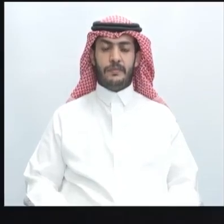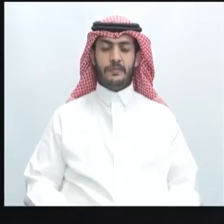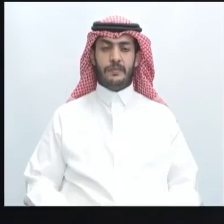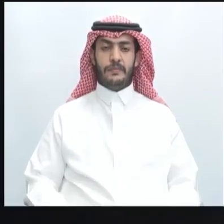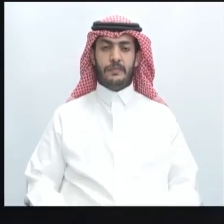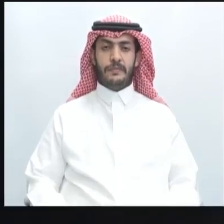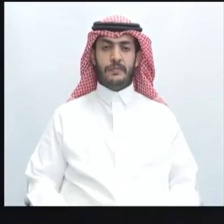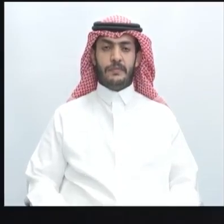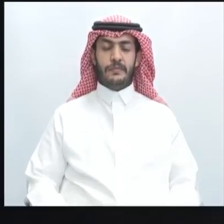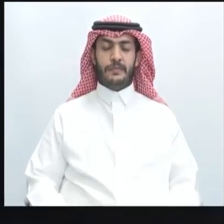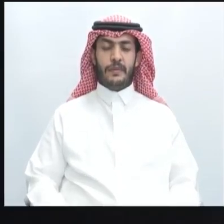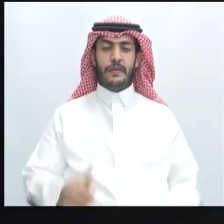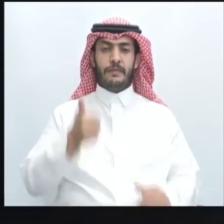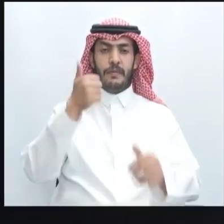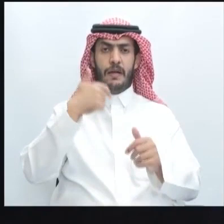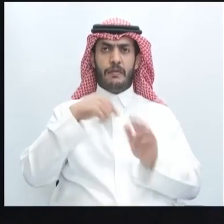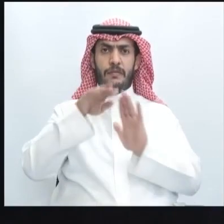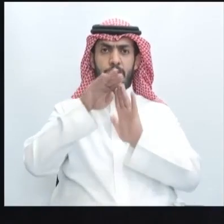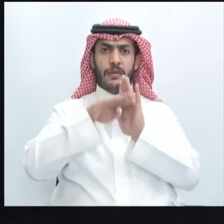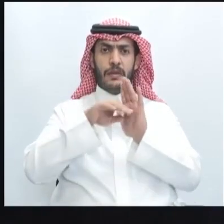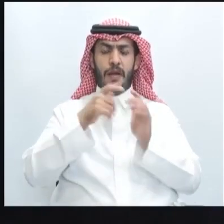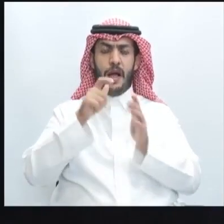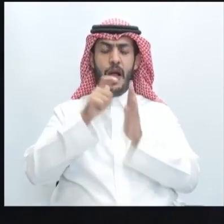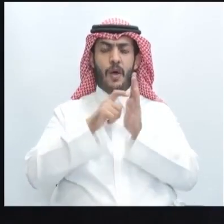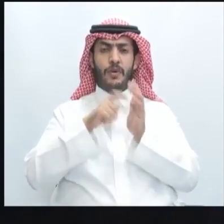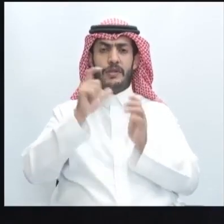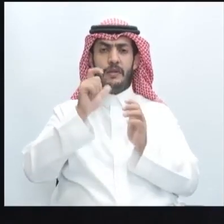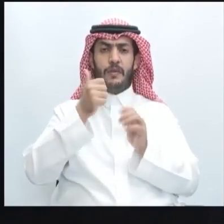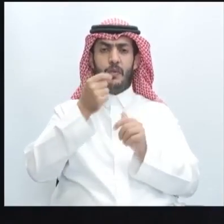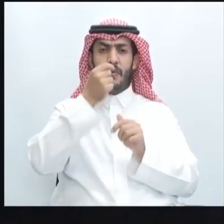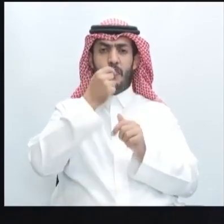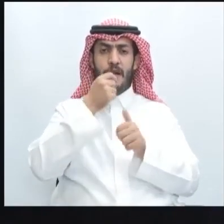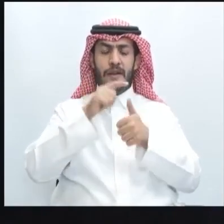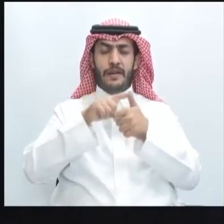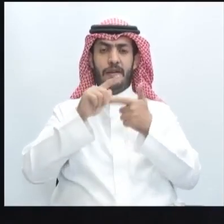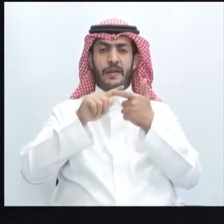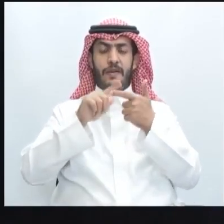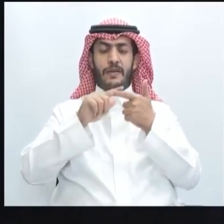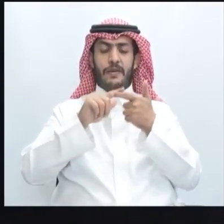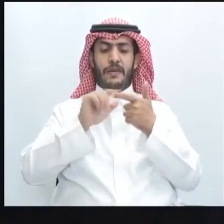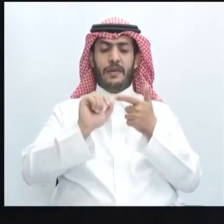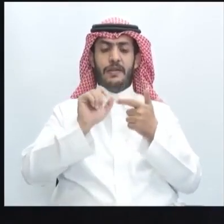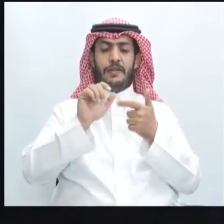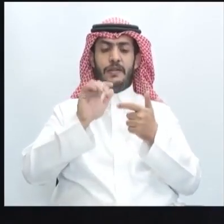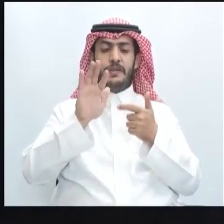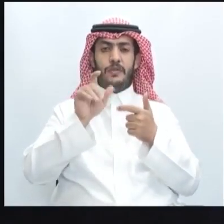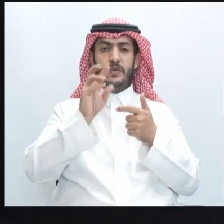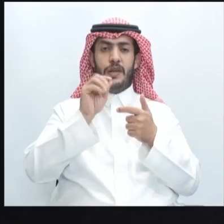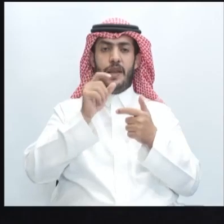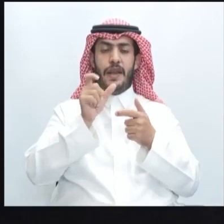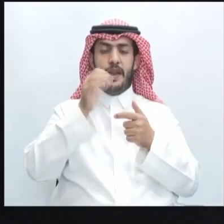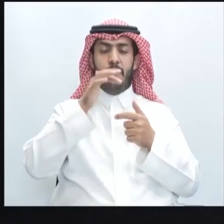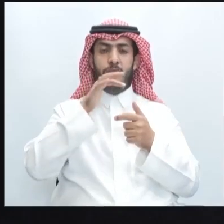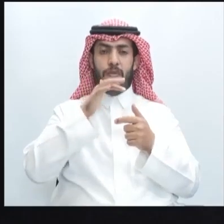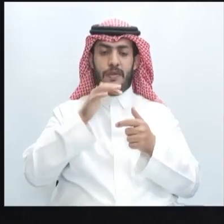التي نستمد منها القانون الاسلامي ماذا القران الكريم والثاني ماذا الثاني ان